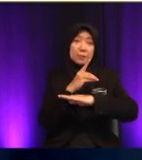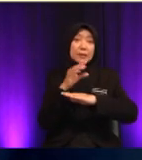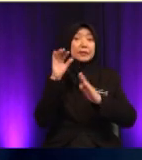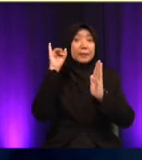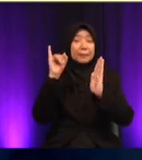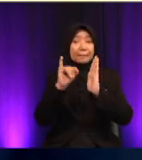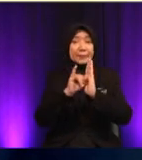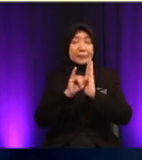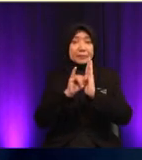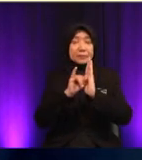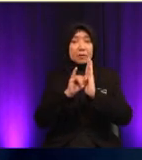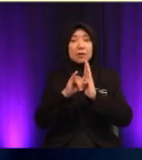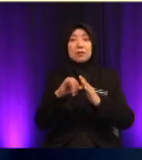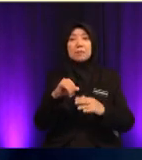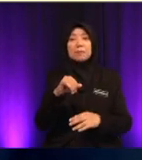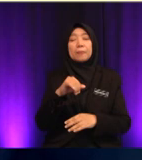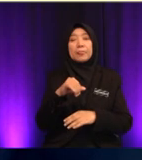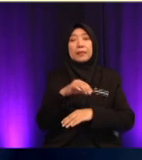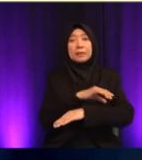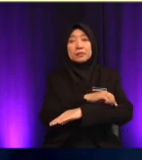sel darah merah